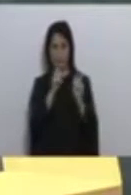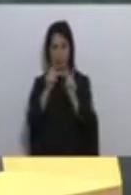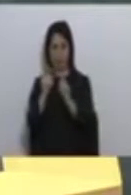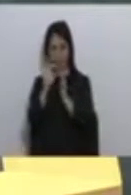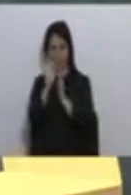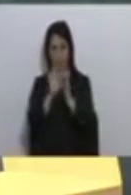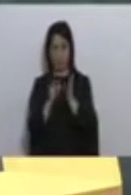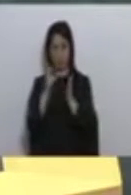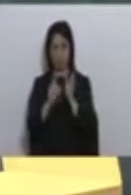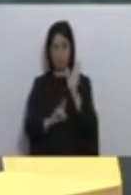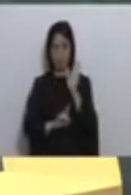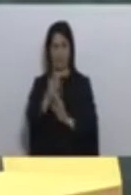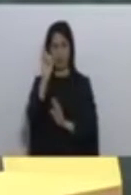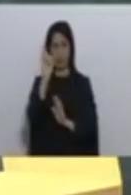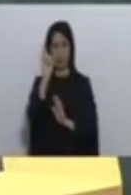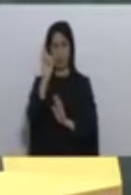სასწრაფოდ უნდა დავიწყოთ